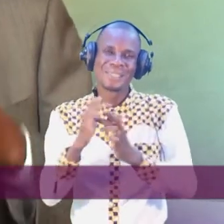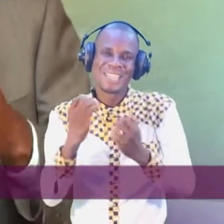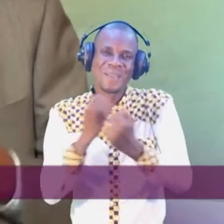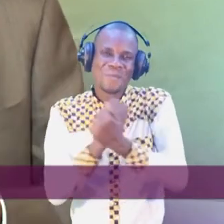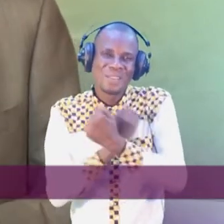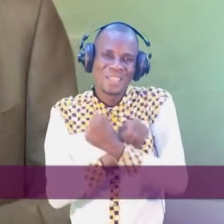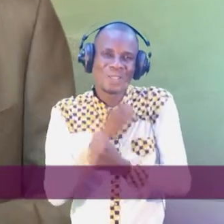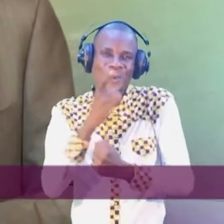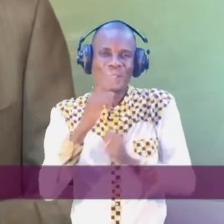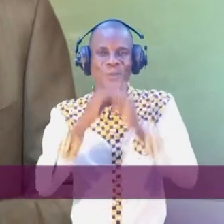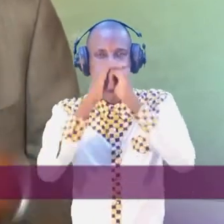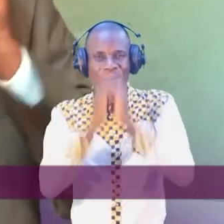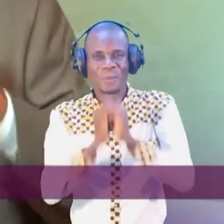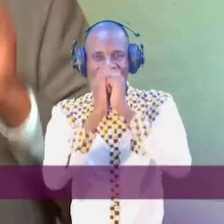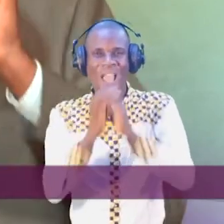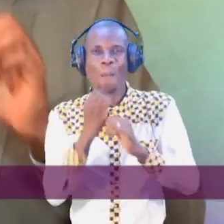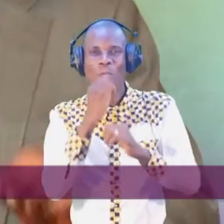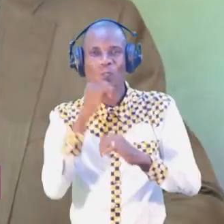na ngai ya mikolo na mikolo.